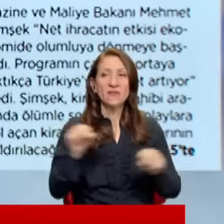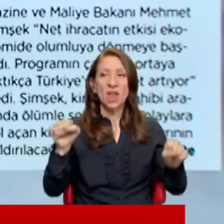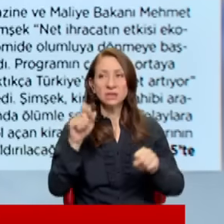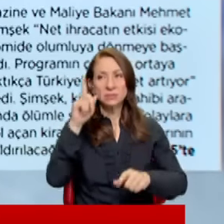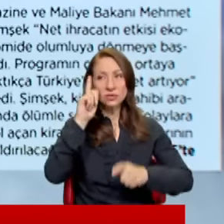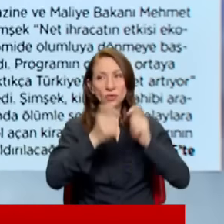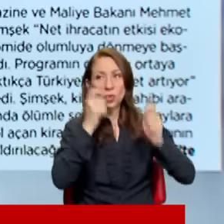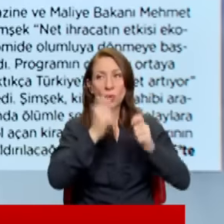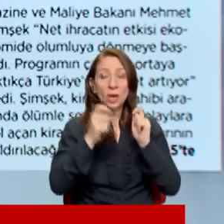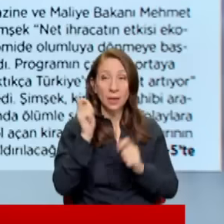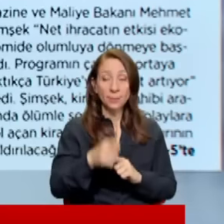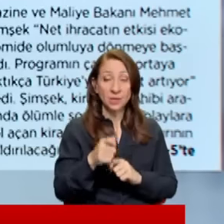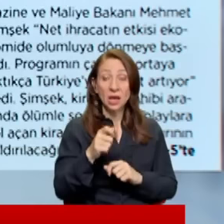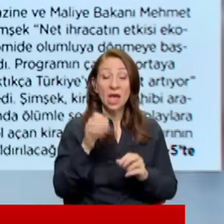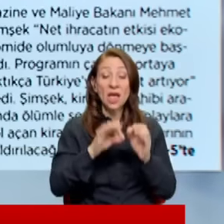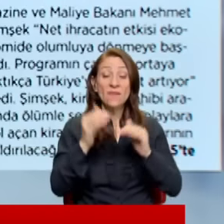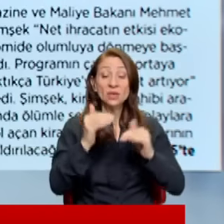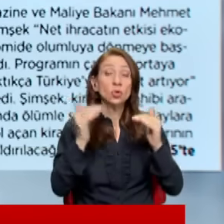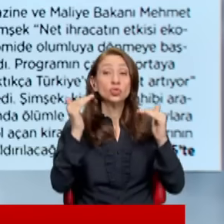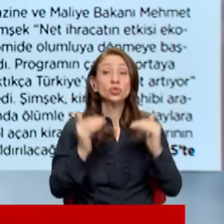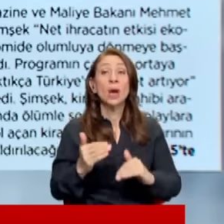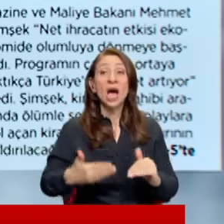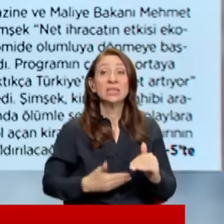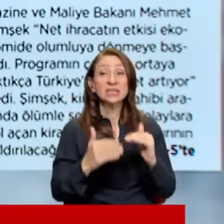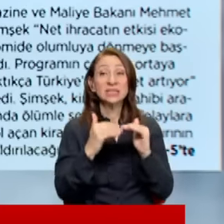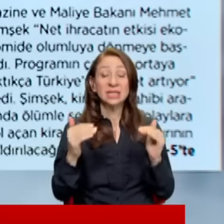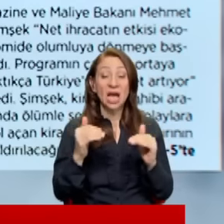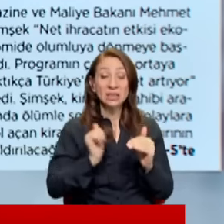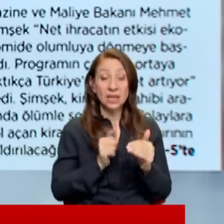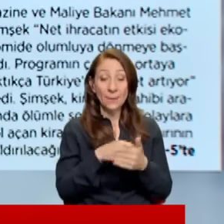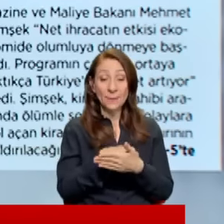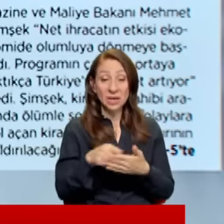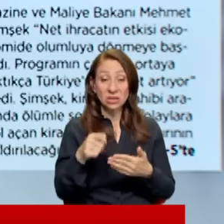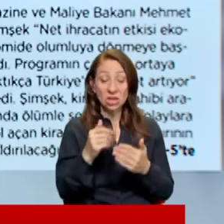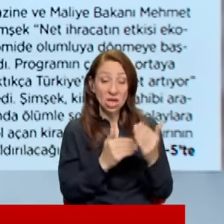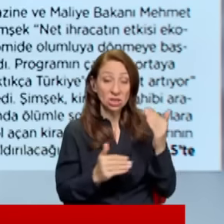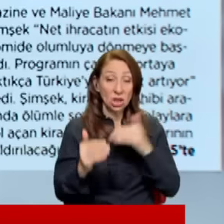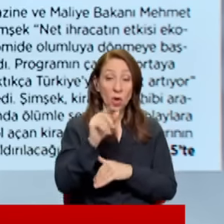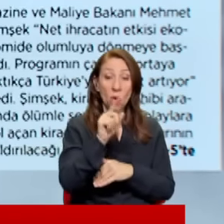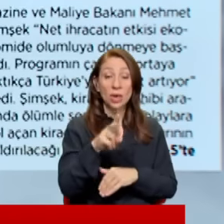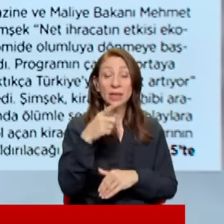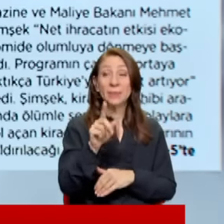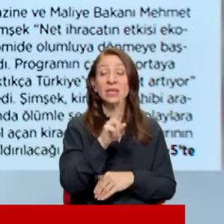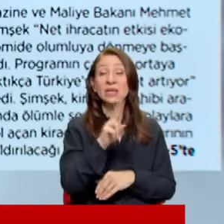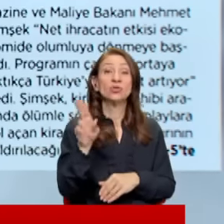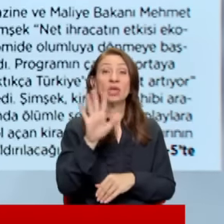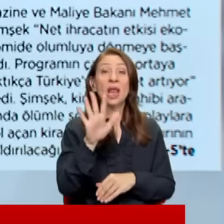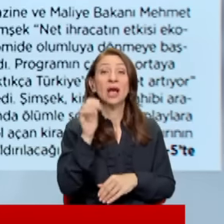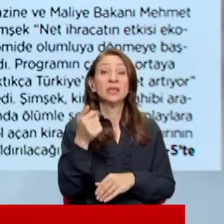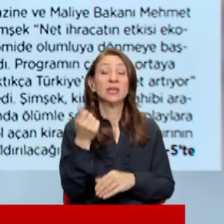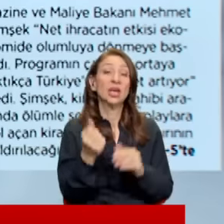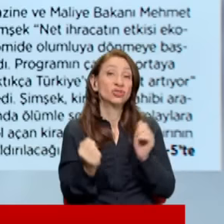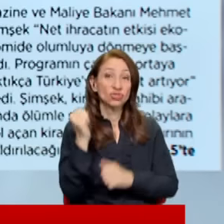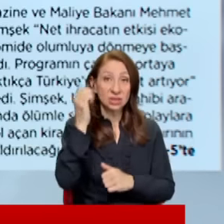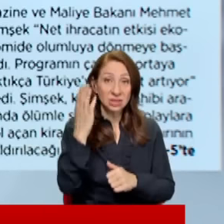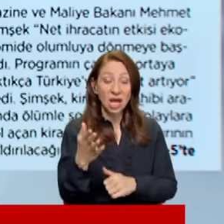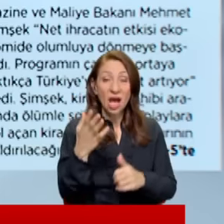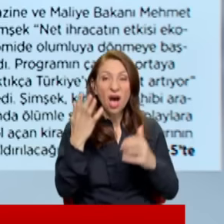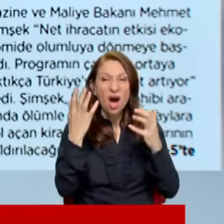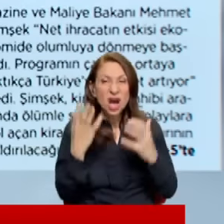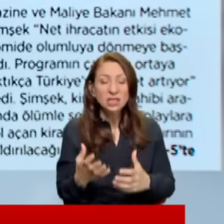başvuruyu yaptı enflasyon düşmezkalender açlık sınırı asgari ücret aşarak 1.75 6 liraya çıktı